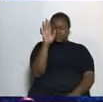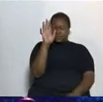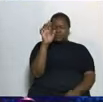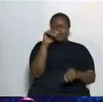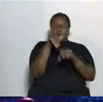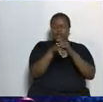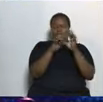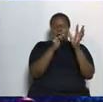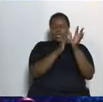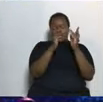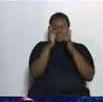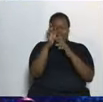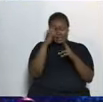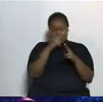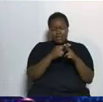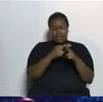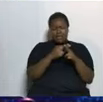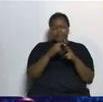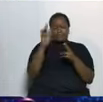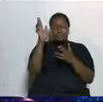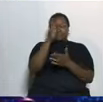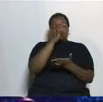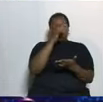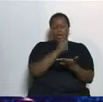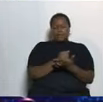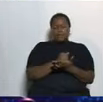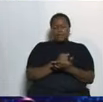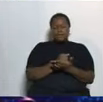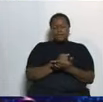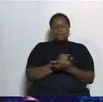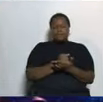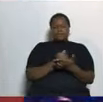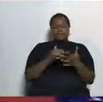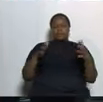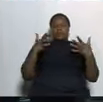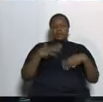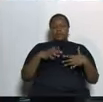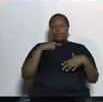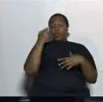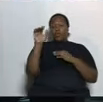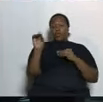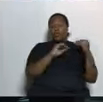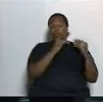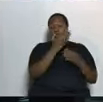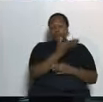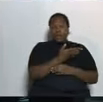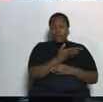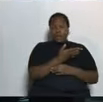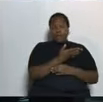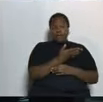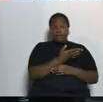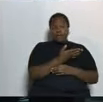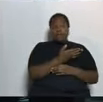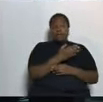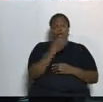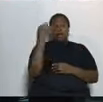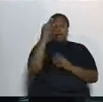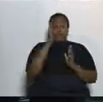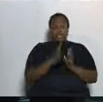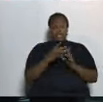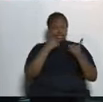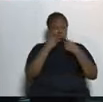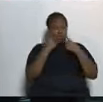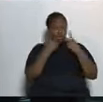In Jesus' name. Kwa jina la Yesu. Amen. Amen. Those of you that have come forward. Wale ambao wamekuja hapa mbele. The pastors will talk to